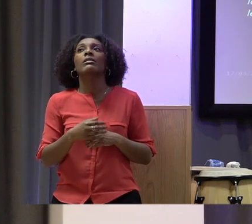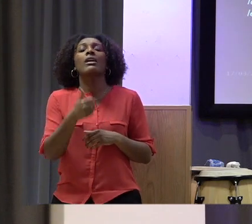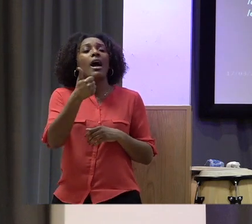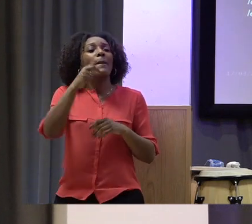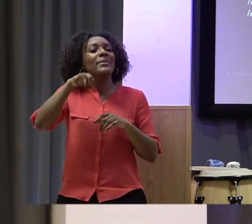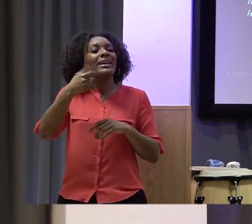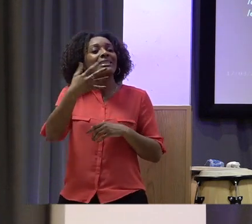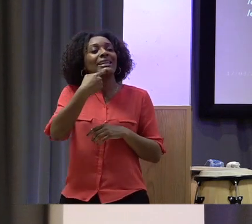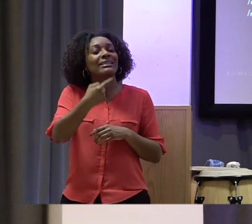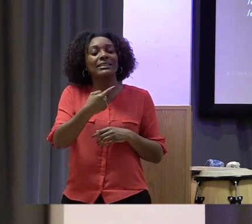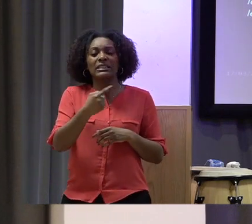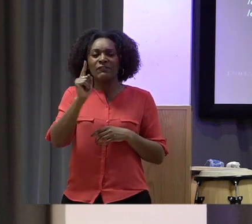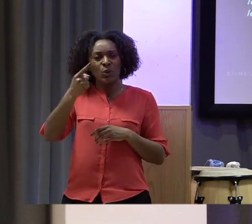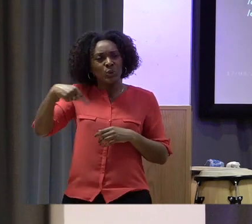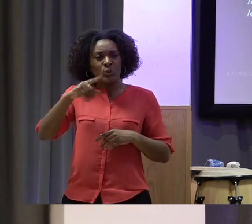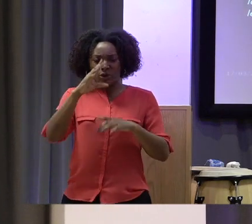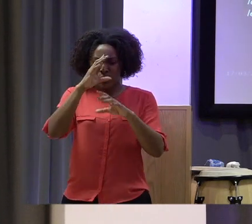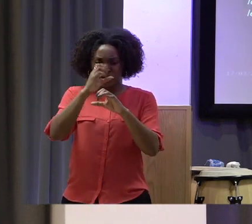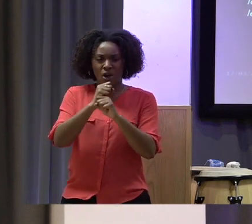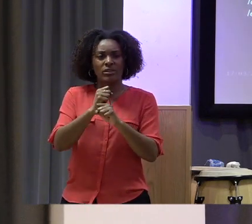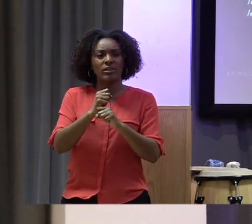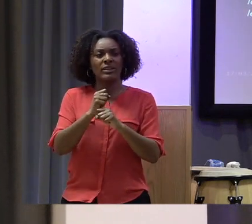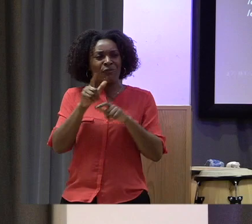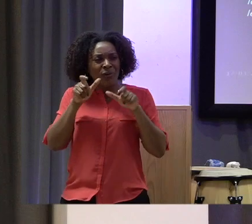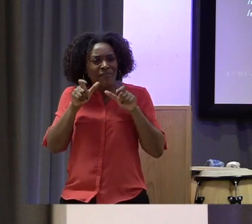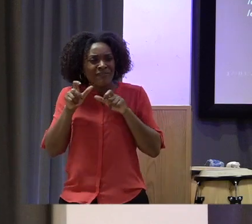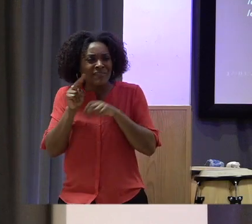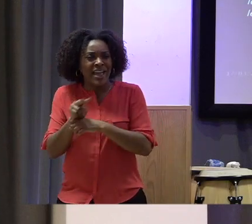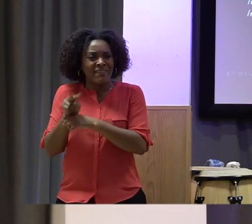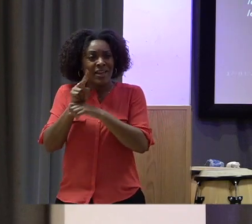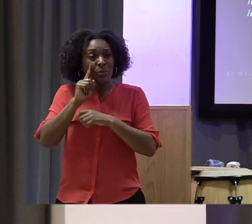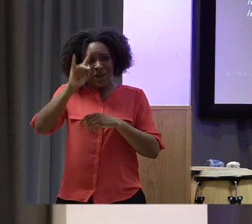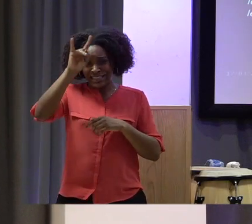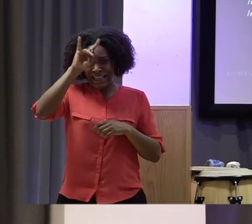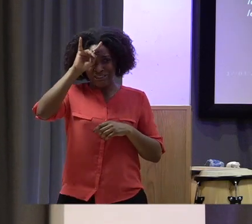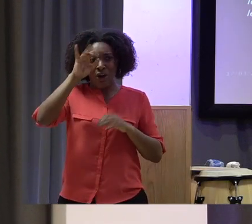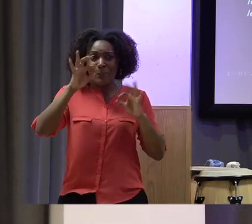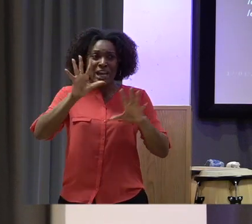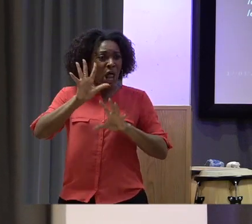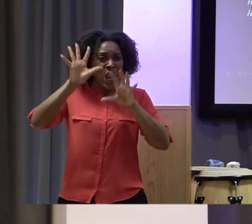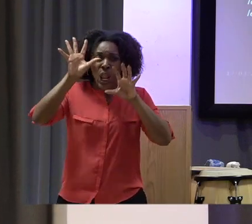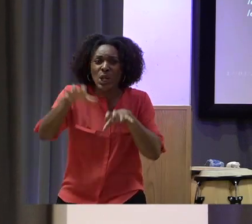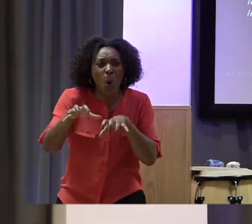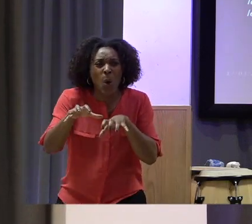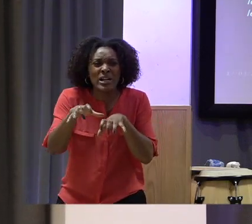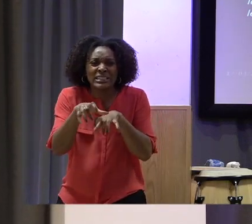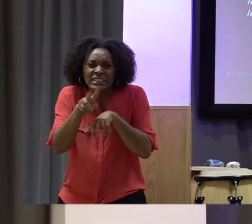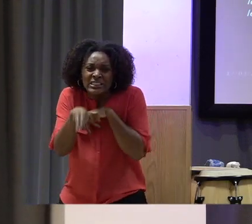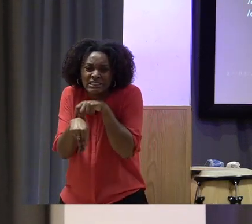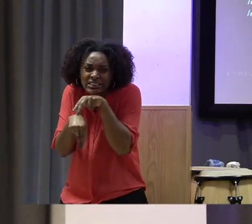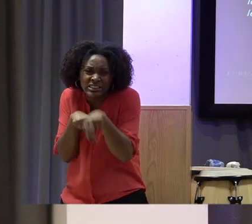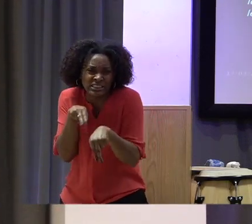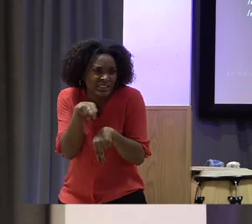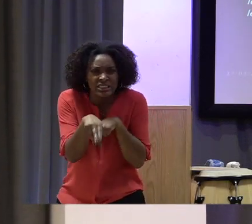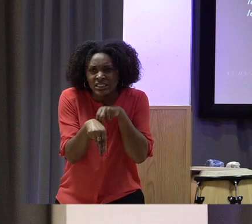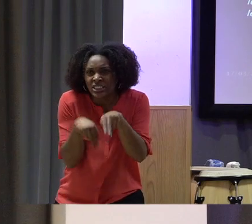veillez. Votre adversaire, le diable, rôde comme un lion rugissant, cherchant qui il dévorera.